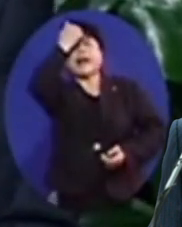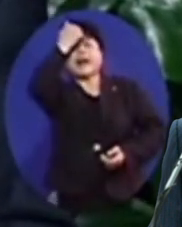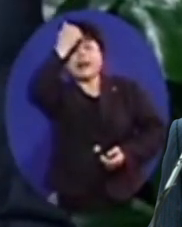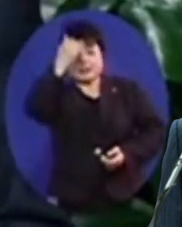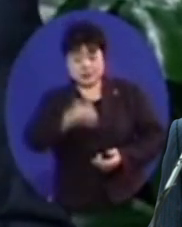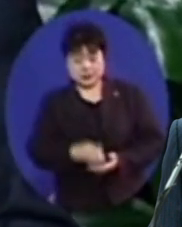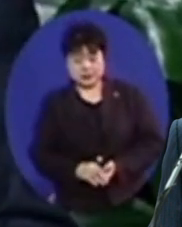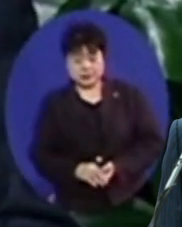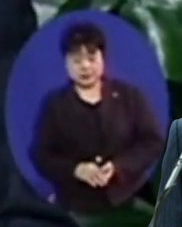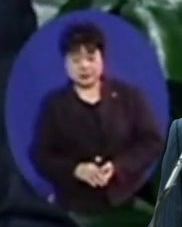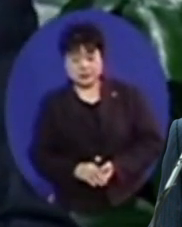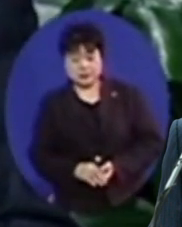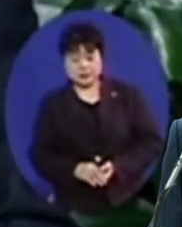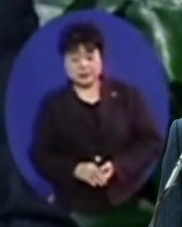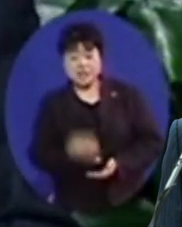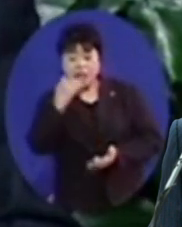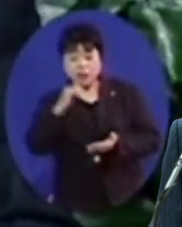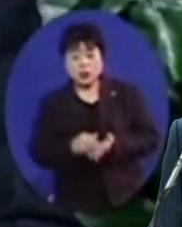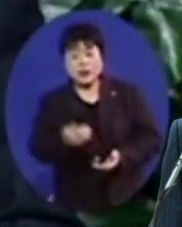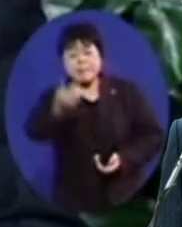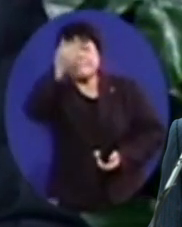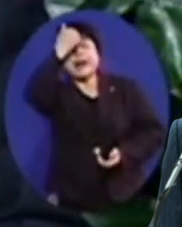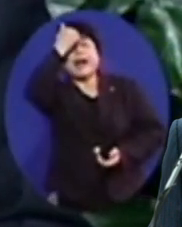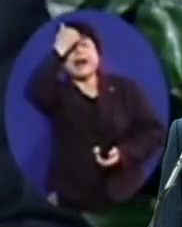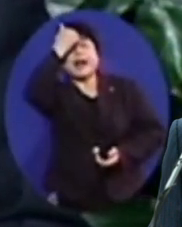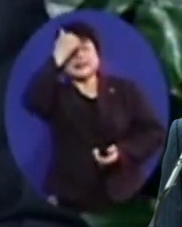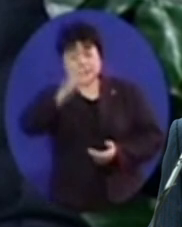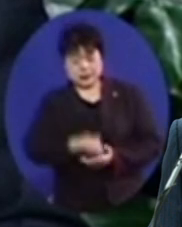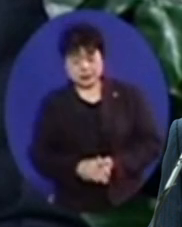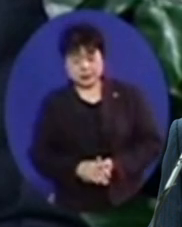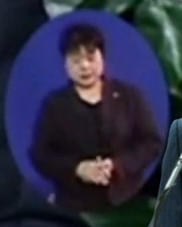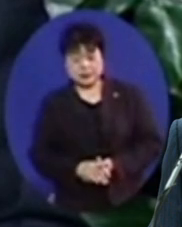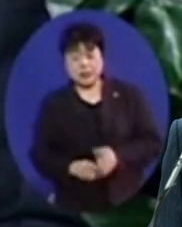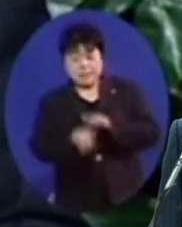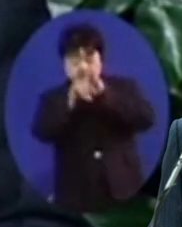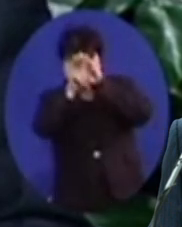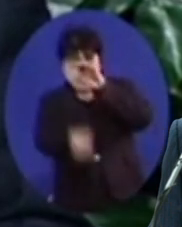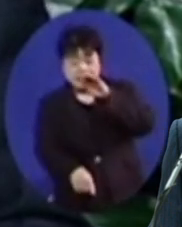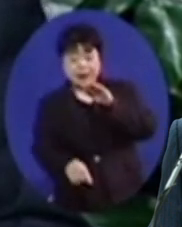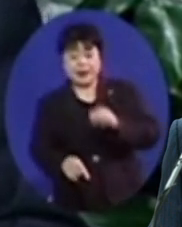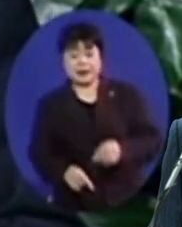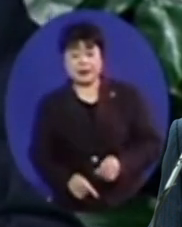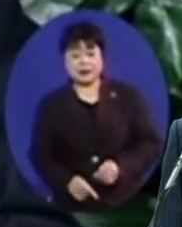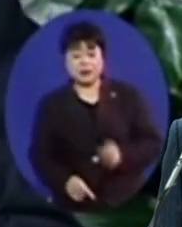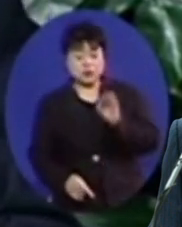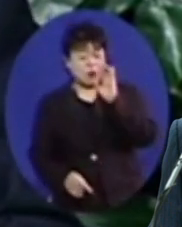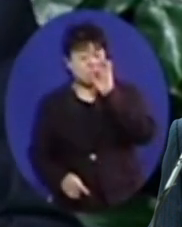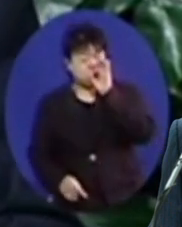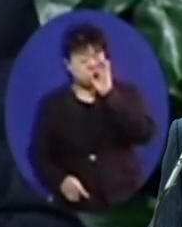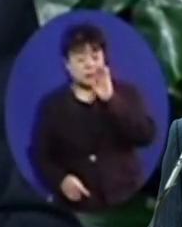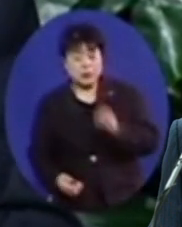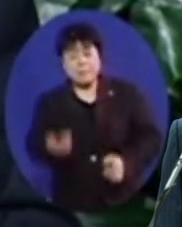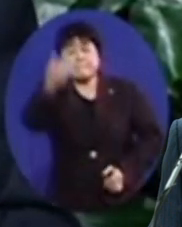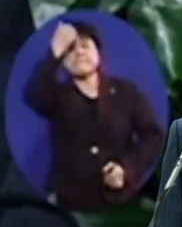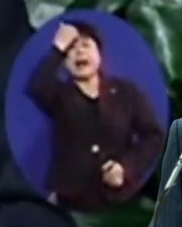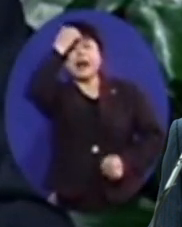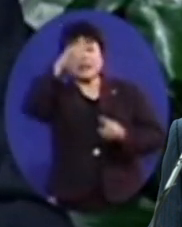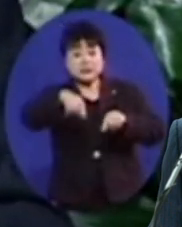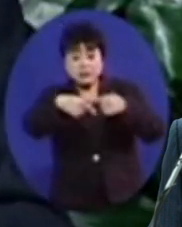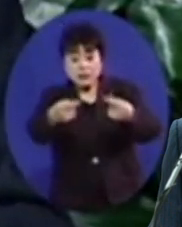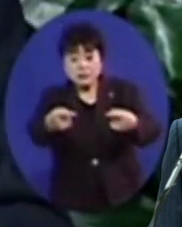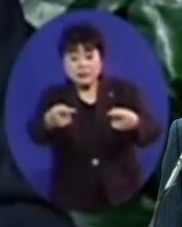돌이 떨어졌다고 말합니다. 얼마나 이 미사일이 쎄었던지 구멍을 뚫고 들어가 버렸어요.